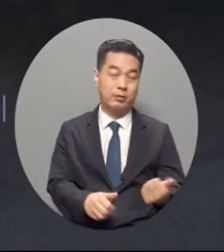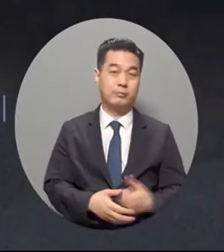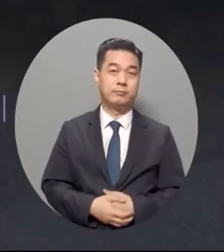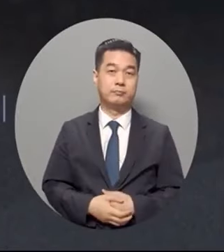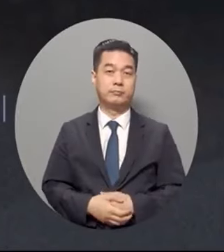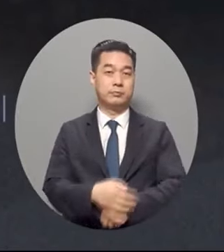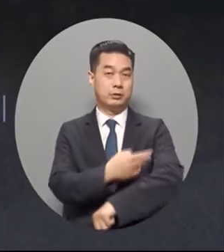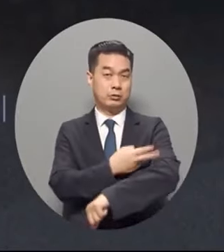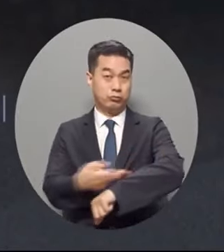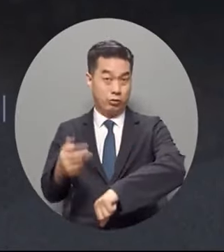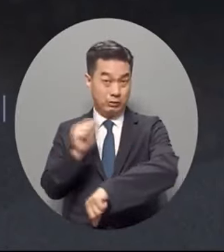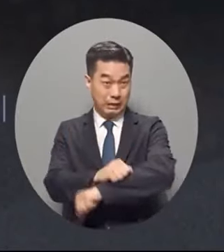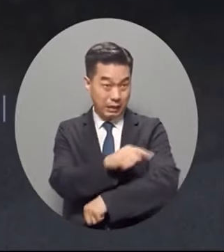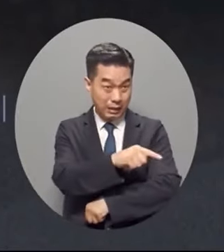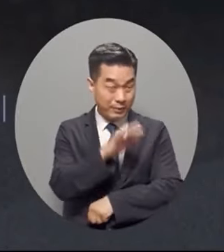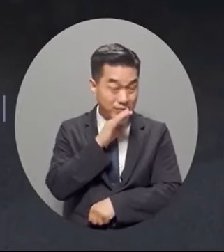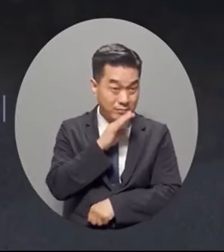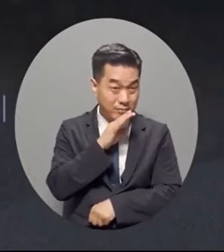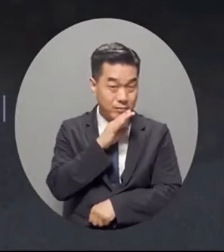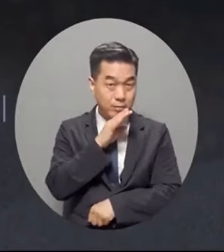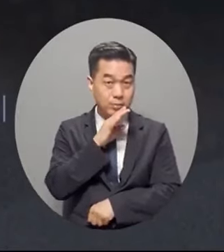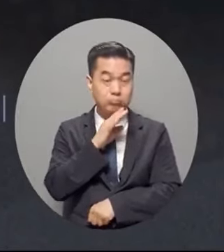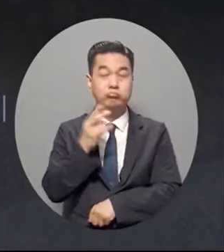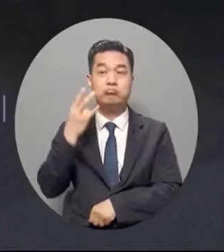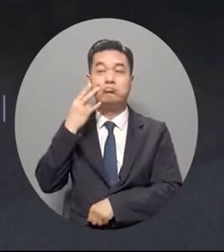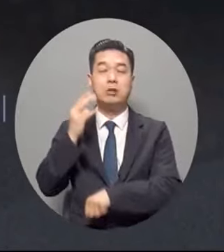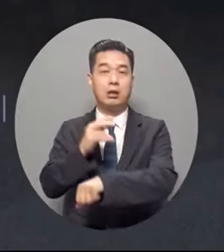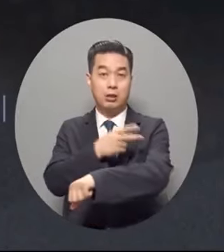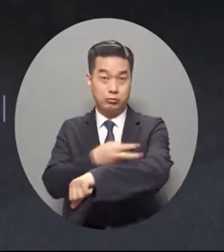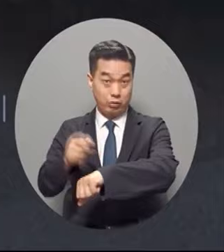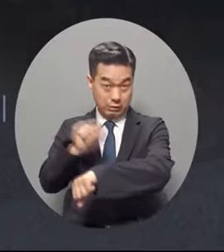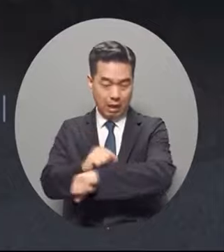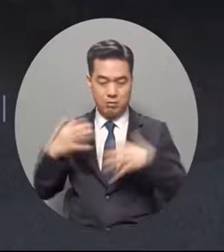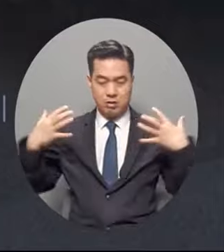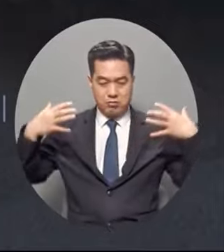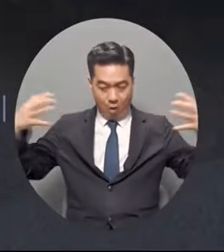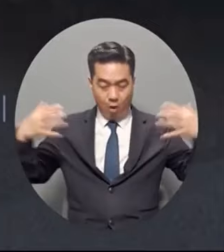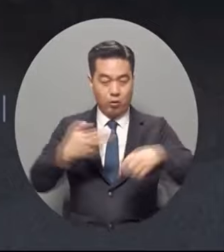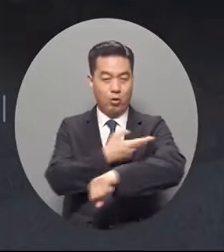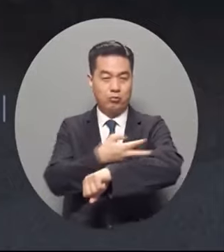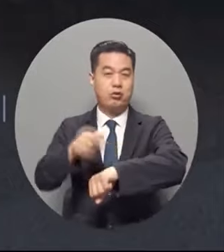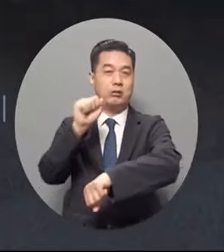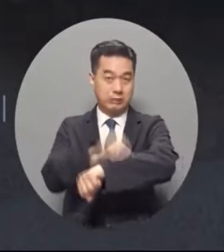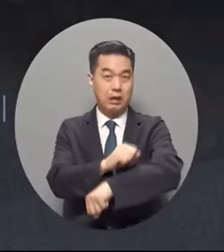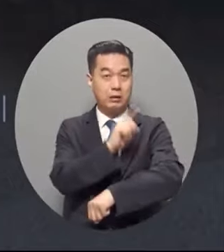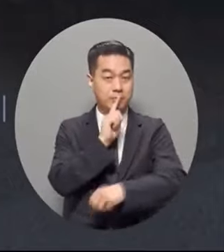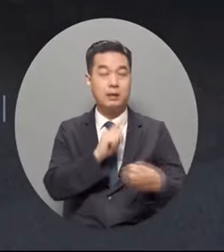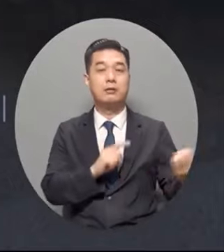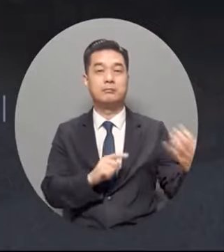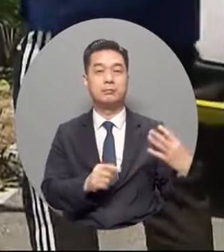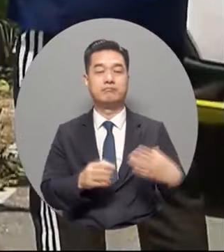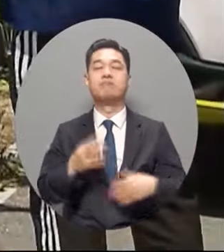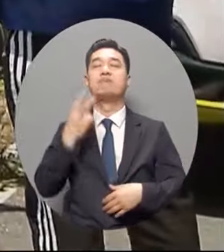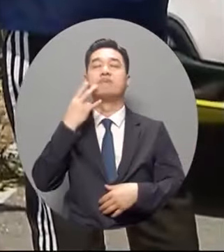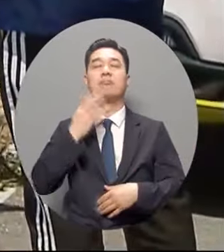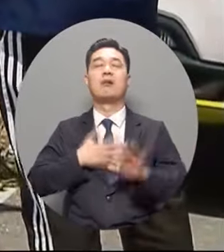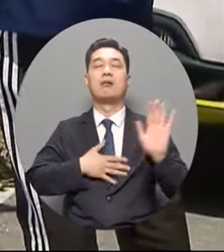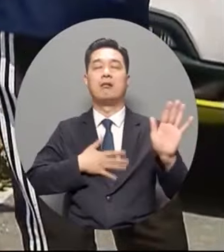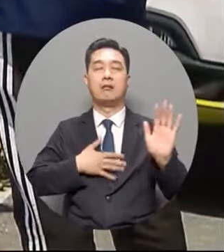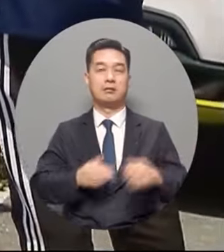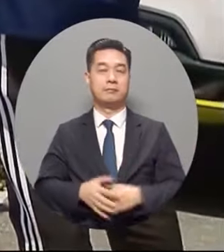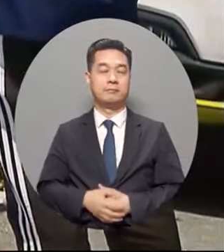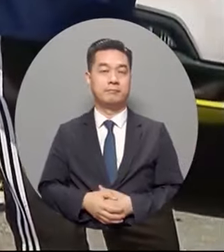아니야 예 수영 잘한다고 합니다 덩치도 좋고 수영도 잘한다고 합니다 아 알았다